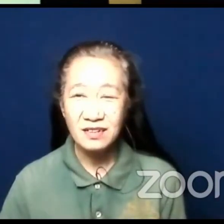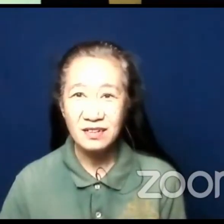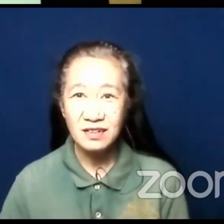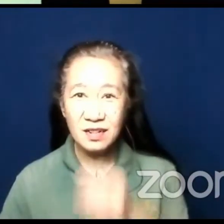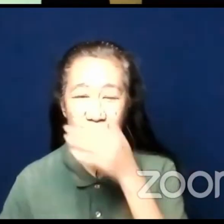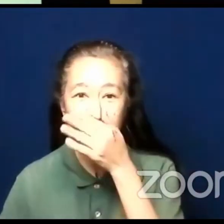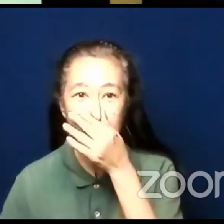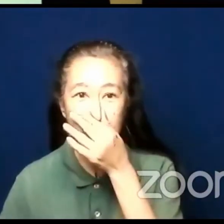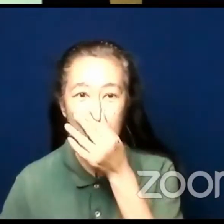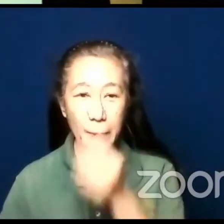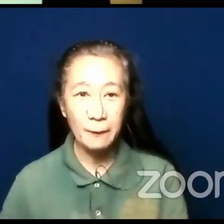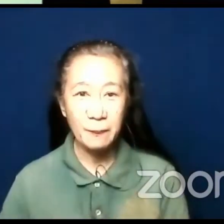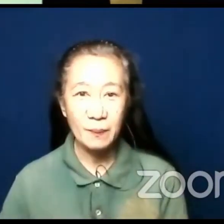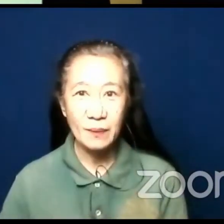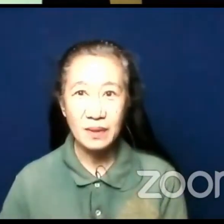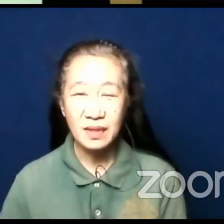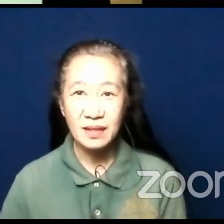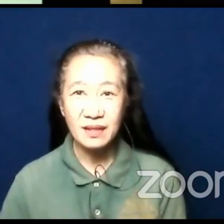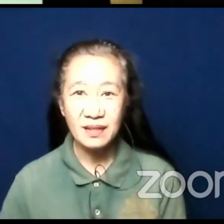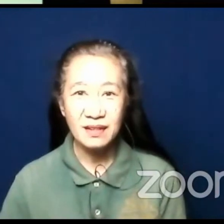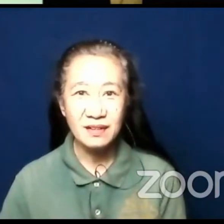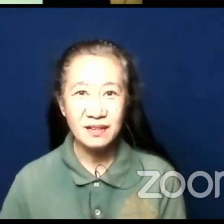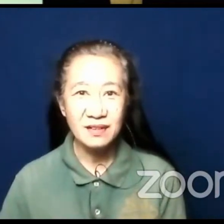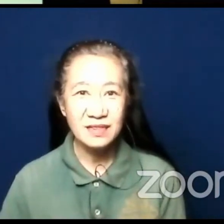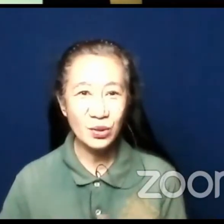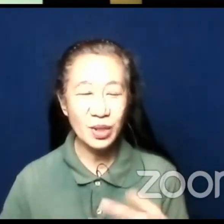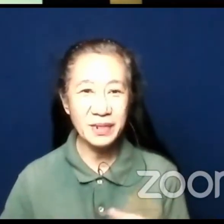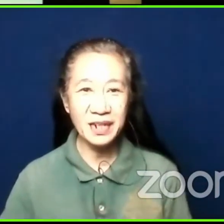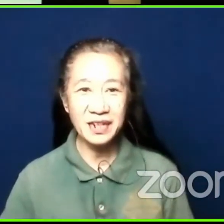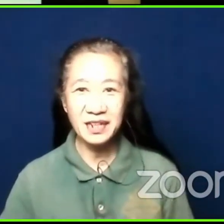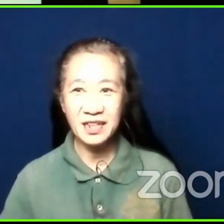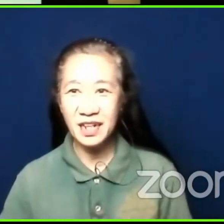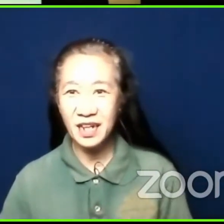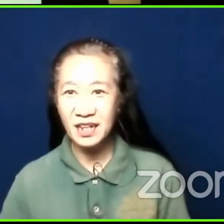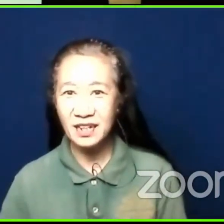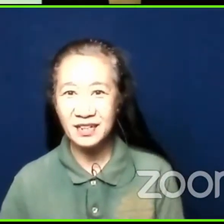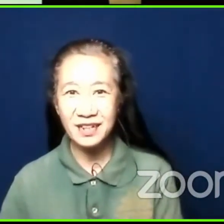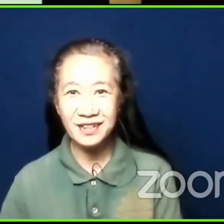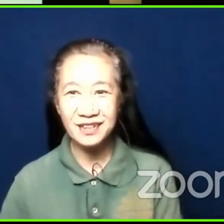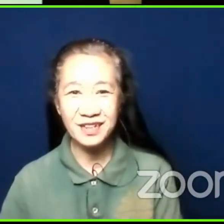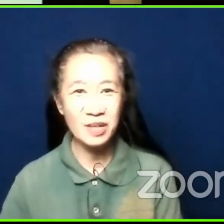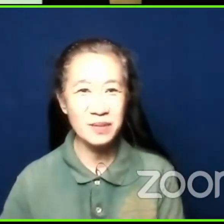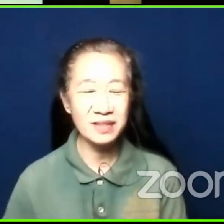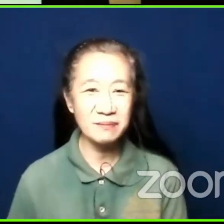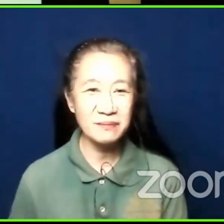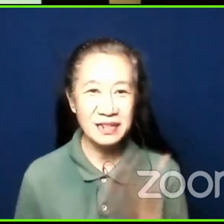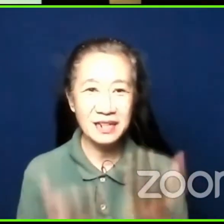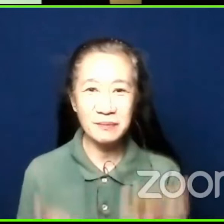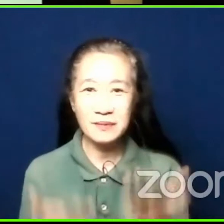ng invite for sa promotion Siguro naman panelist. naririnig niya. Naririnig